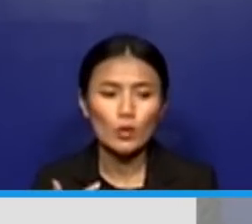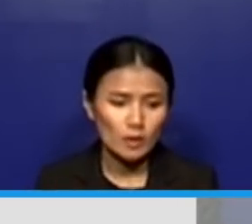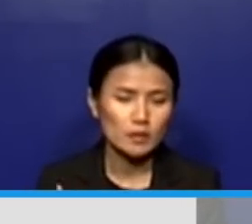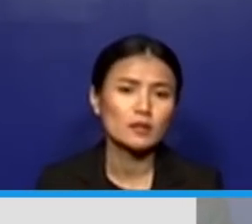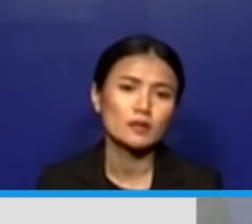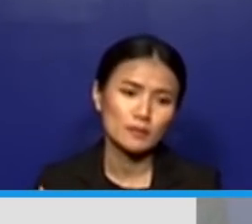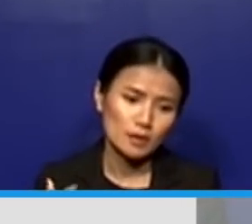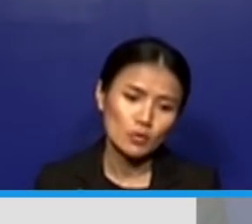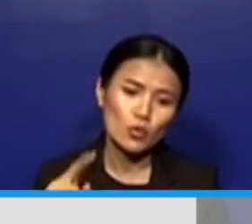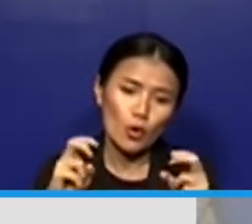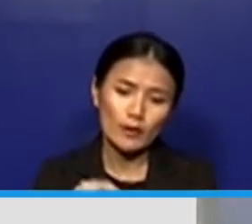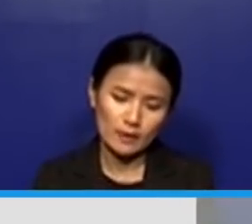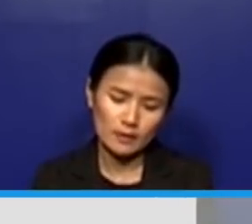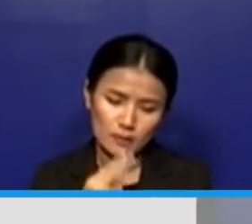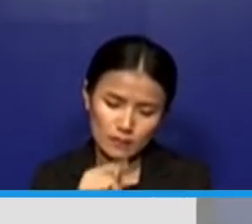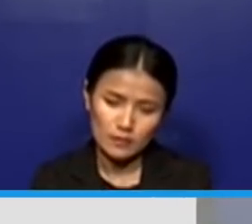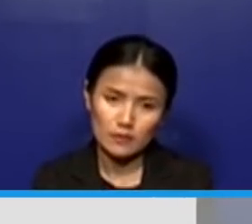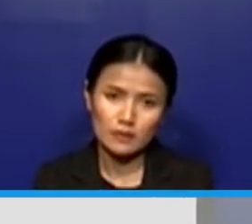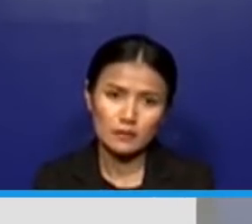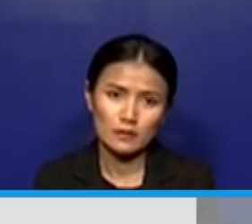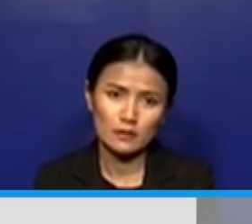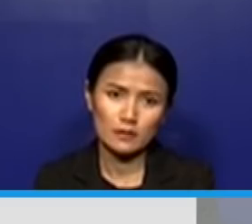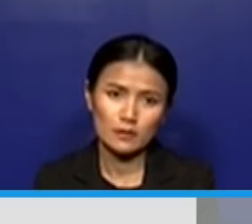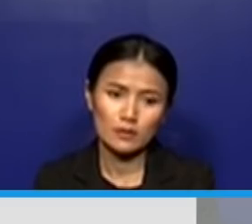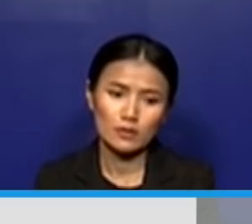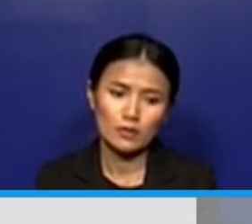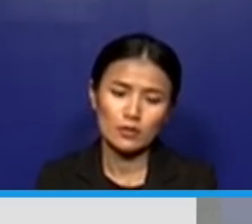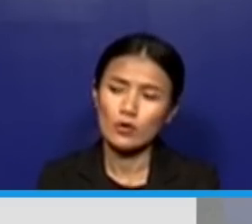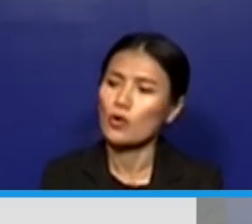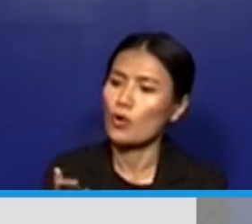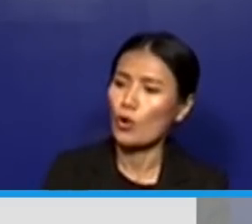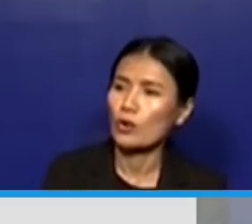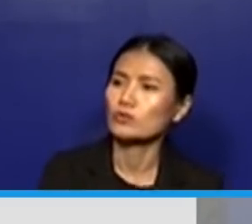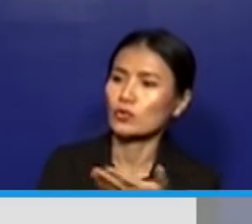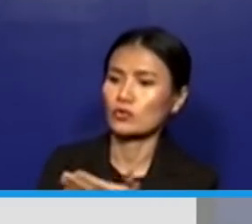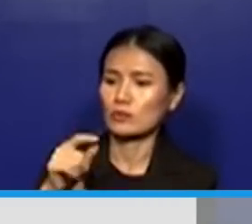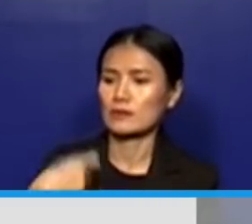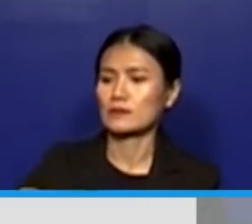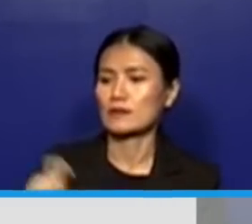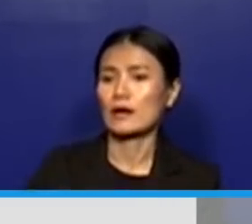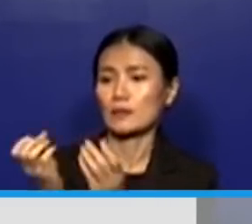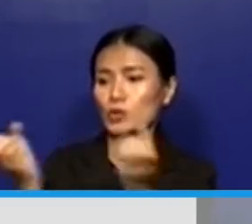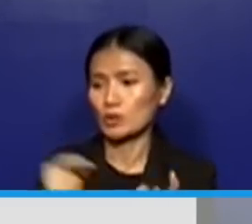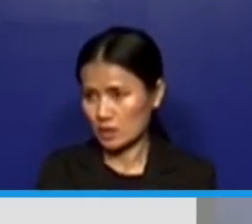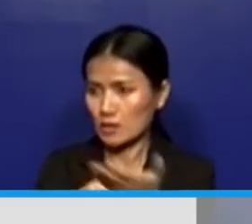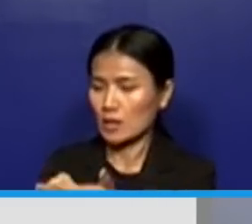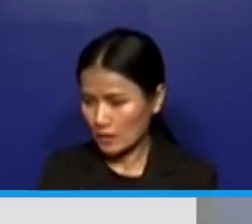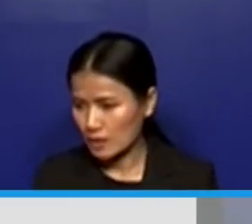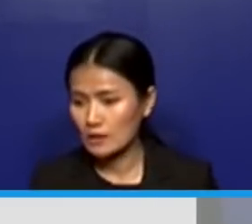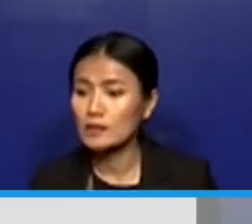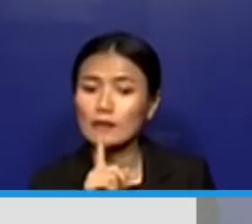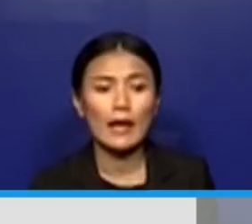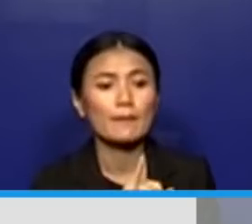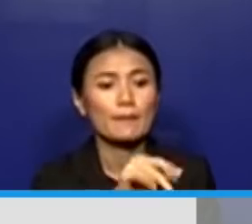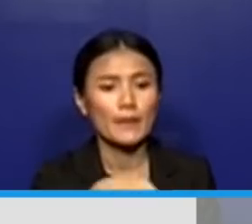พบูลย์นิติตะวันเนี่ยซึ่งขอให้ส่งสารรัฐธรรมนูญแล้วท่านก็บรรจุเอาไว้ผมก็ถามท่านไพบูลย์นิติ